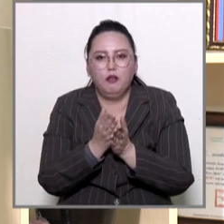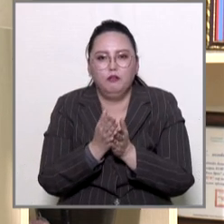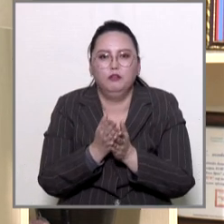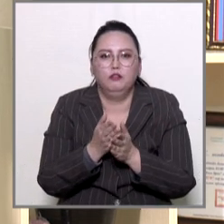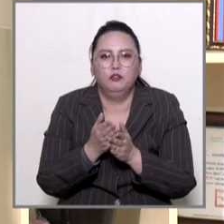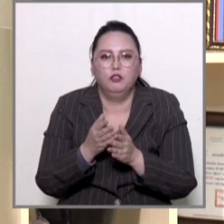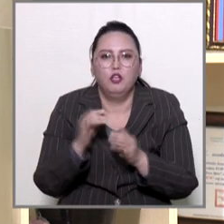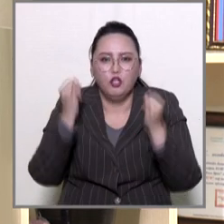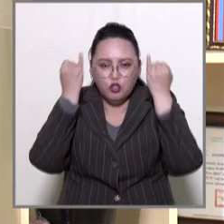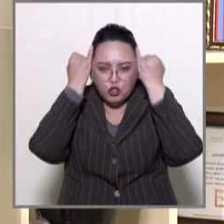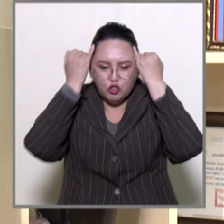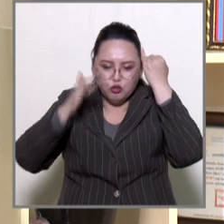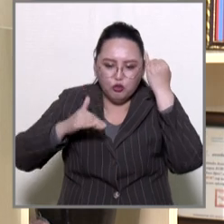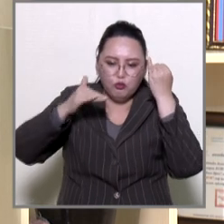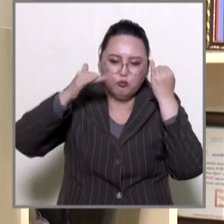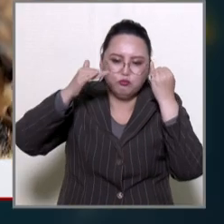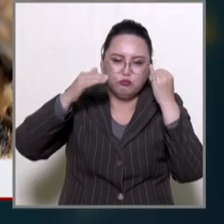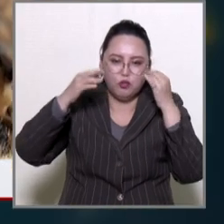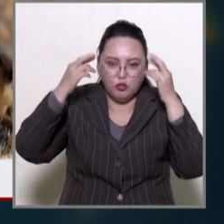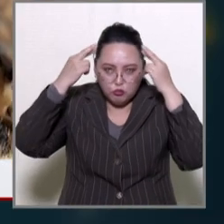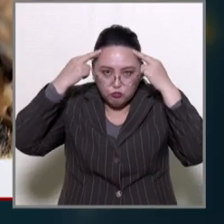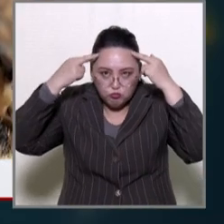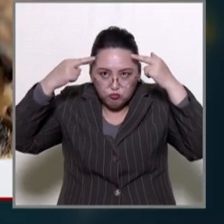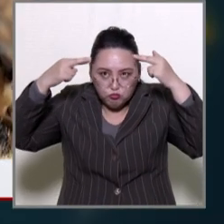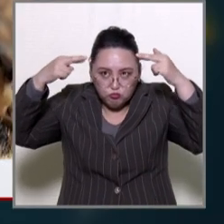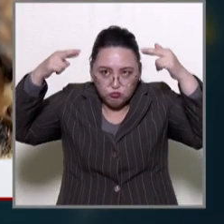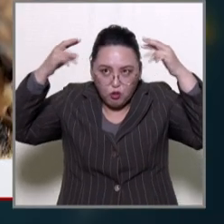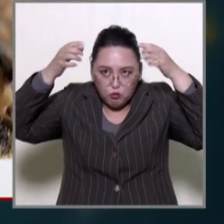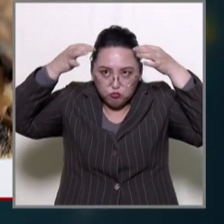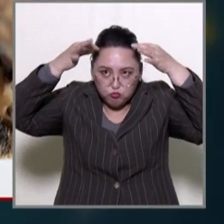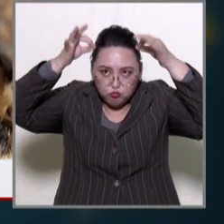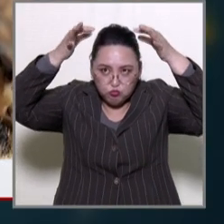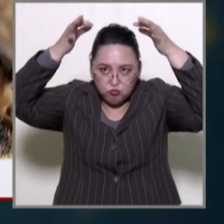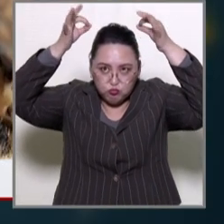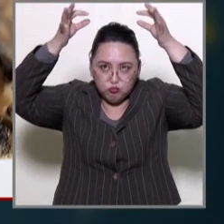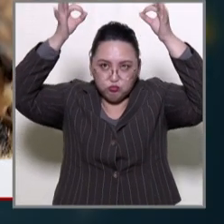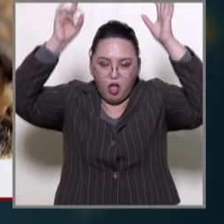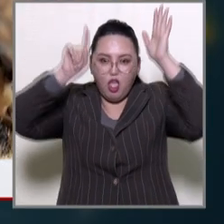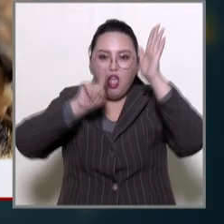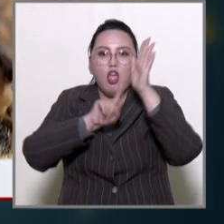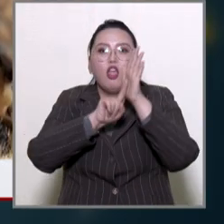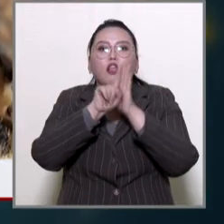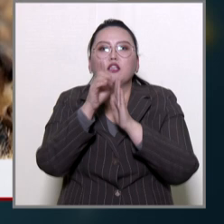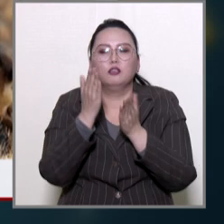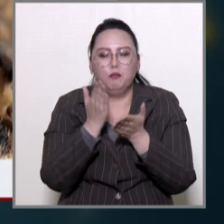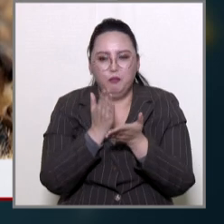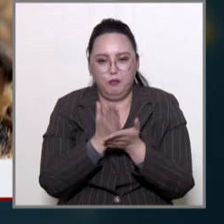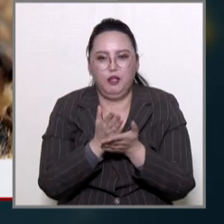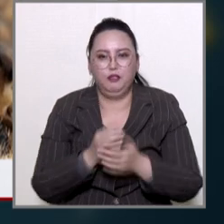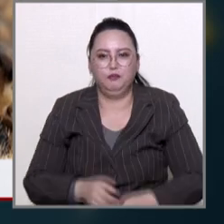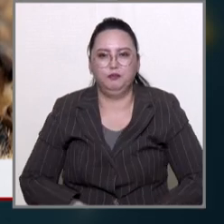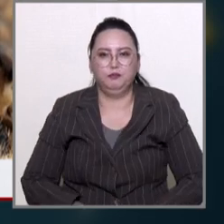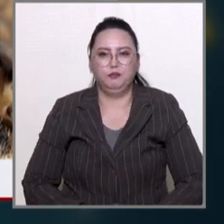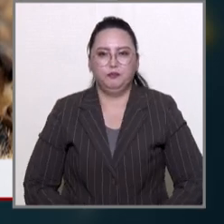зэрэгцээ хідэн сайхан иржгэртэй болжээ. Аригал дэхийн 7 төв эвэр, эцэг дэхийн 5